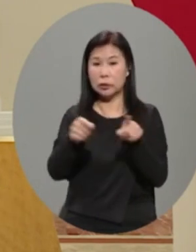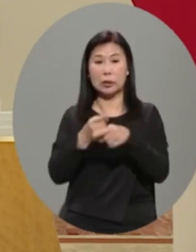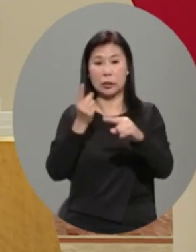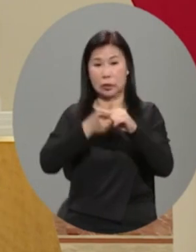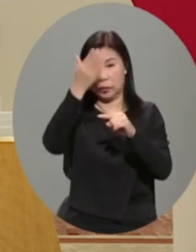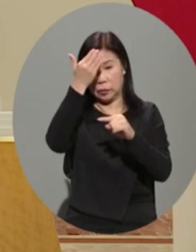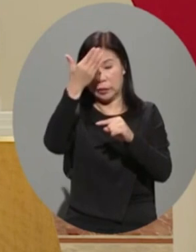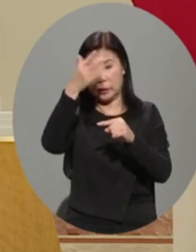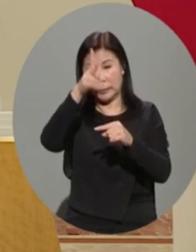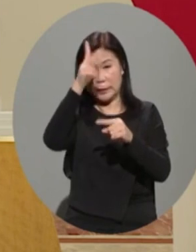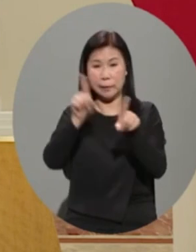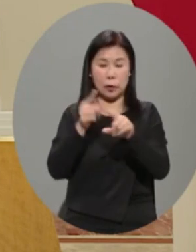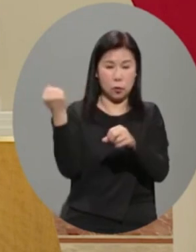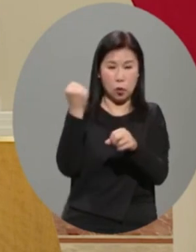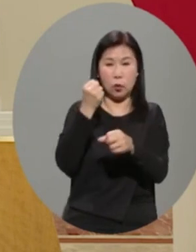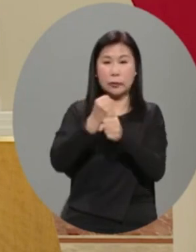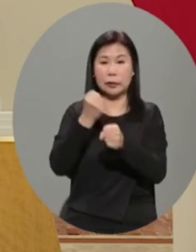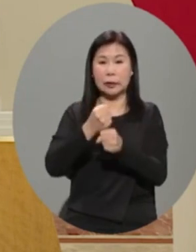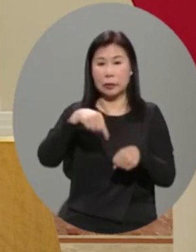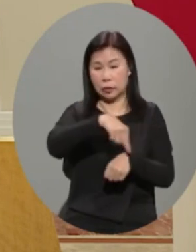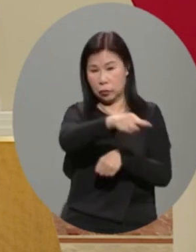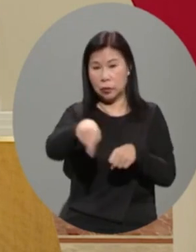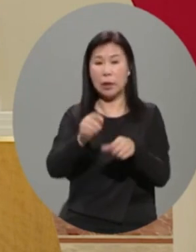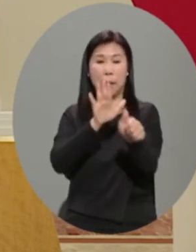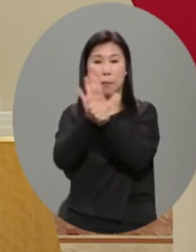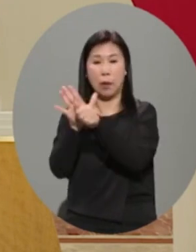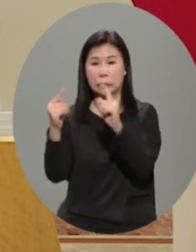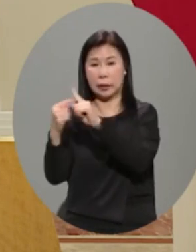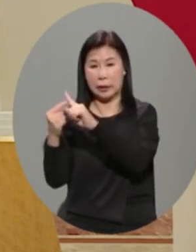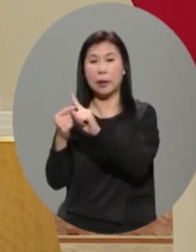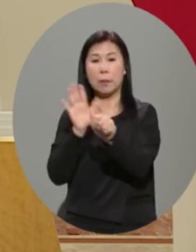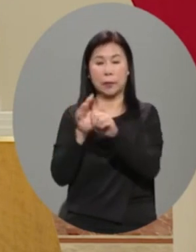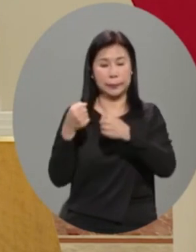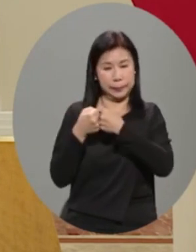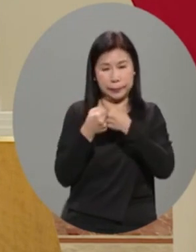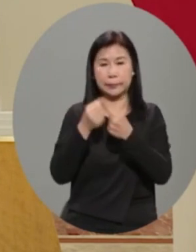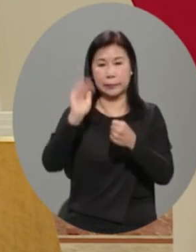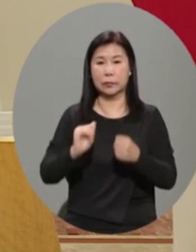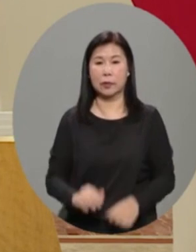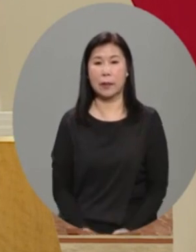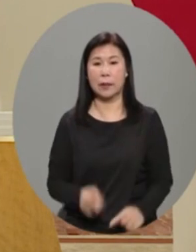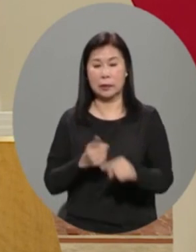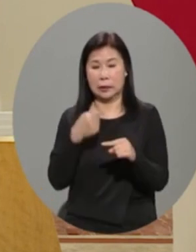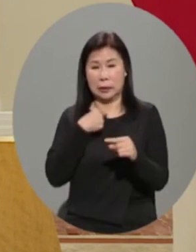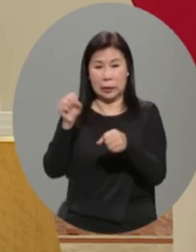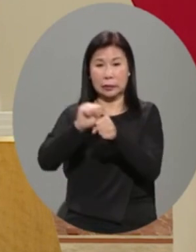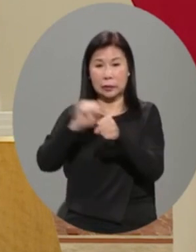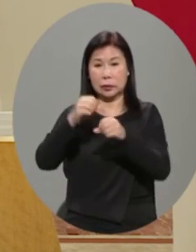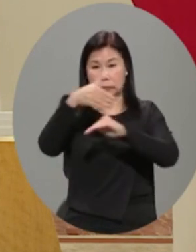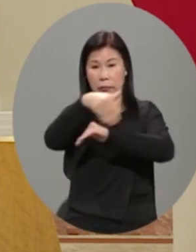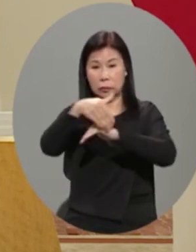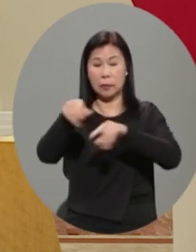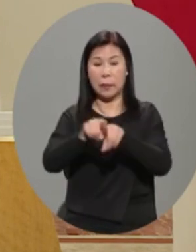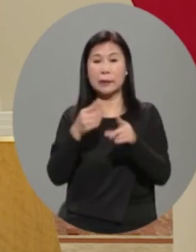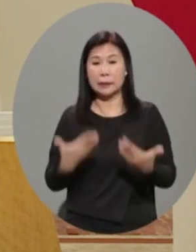府會全力以赴，土地是為民所用。具體來說，我們會加快規劃，